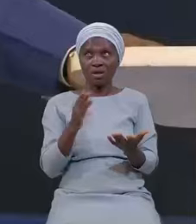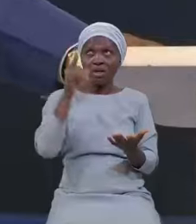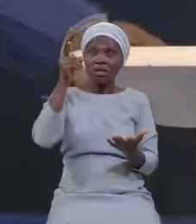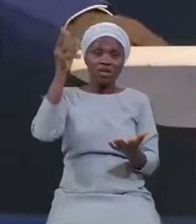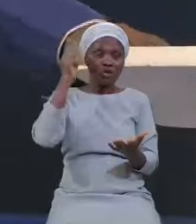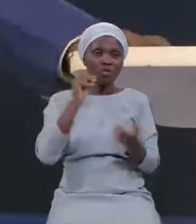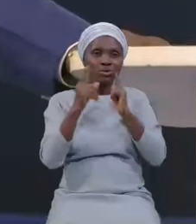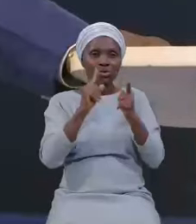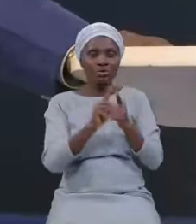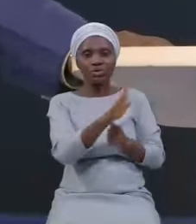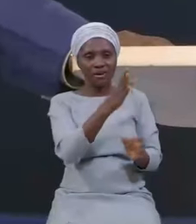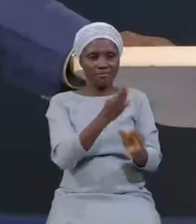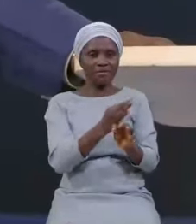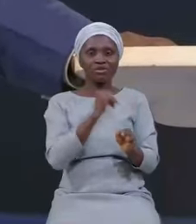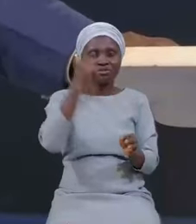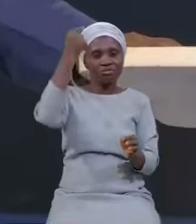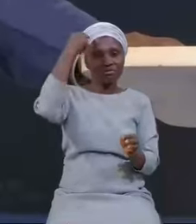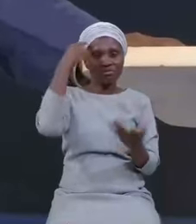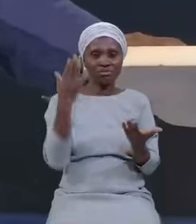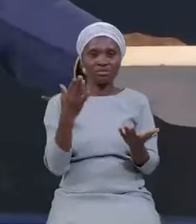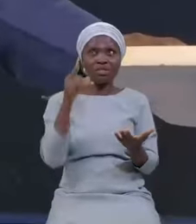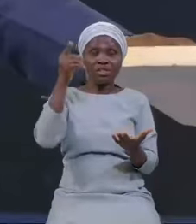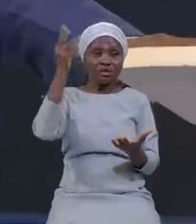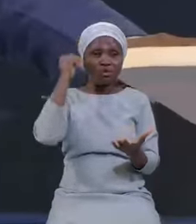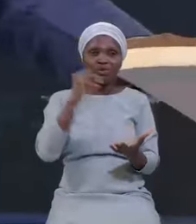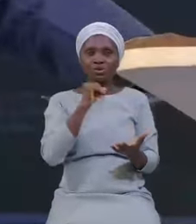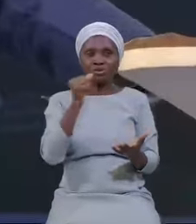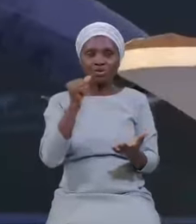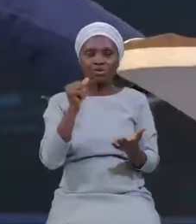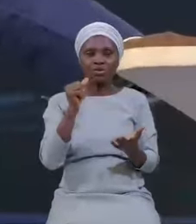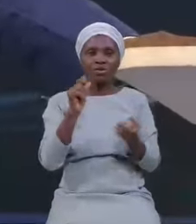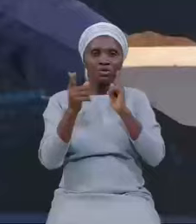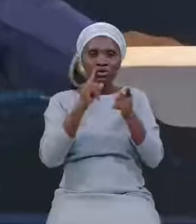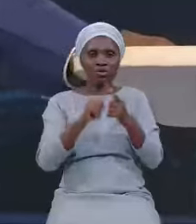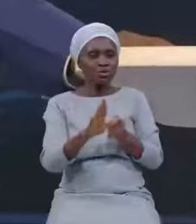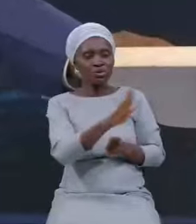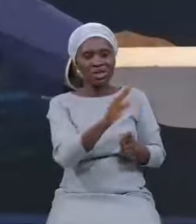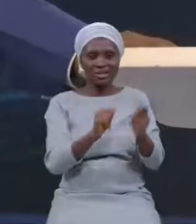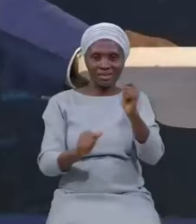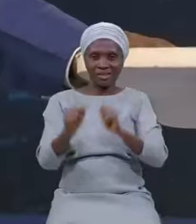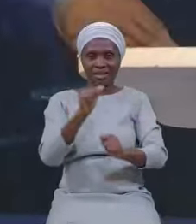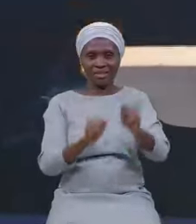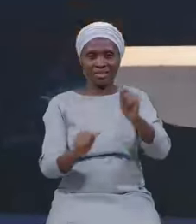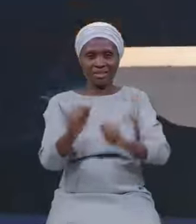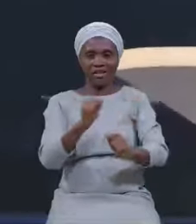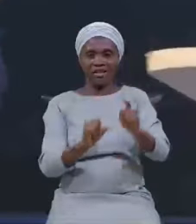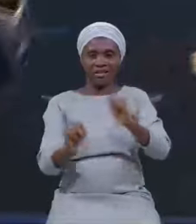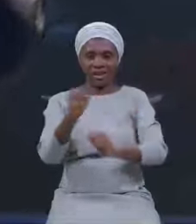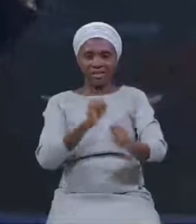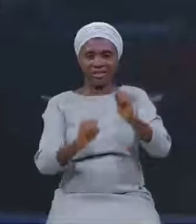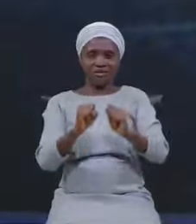jarres d'eau. Ils ne parlaient pas à leur connaissance scientifique, ils parlaient à leur foi. Remplissez